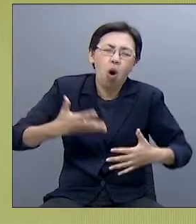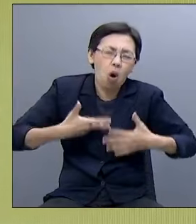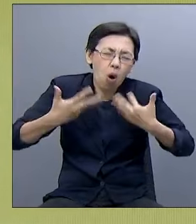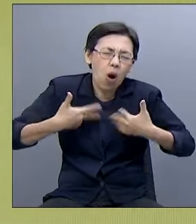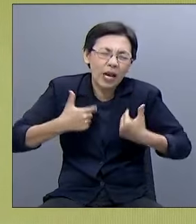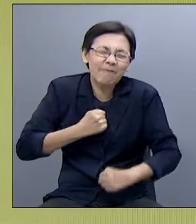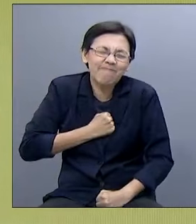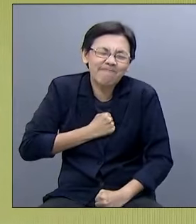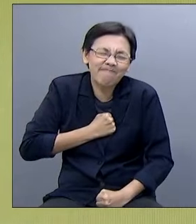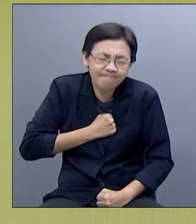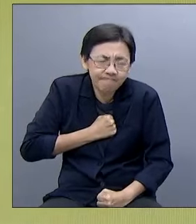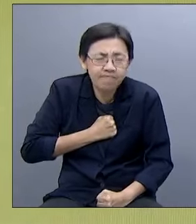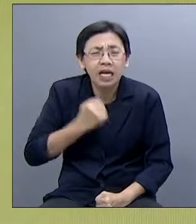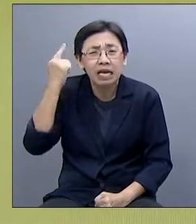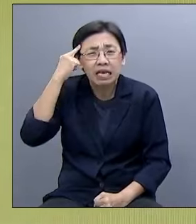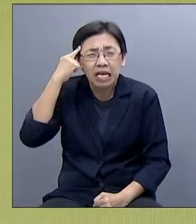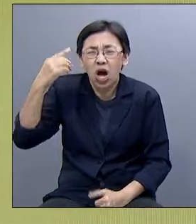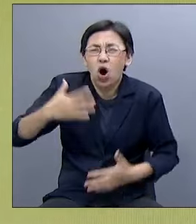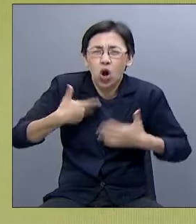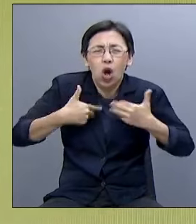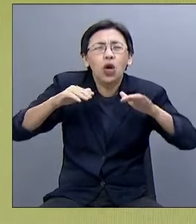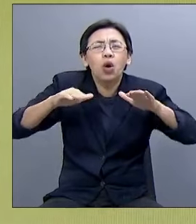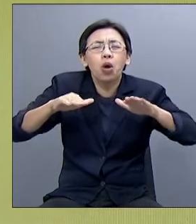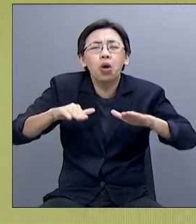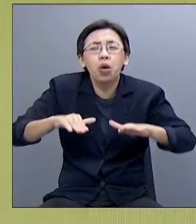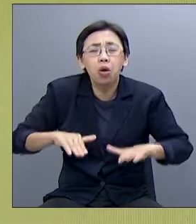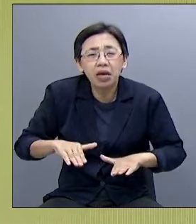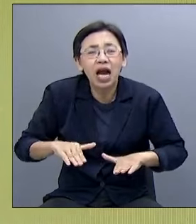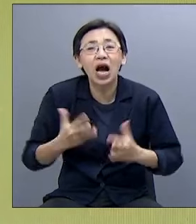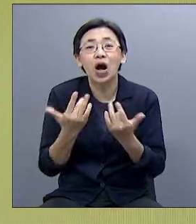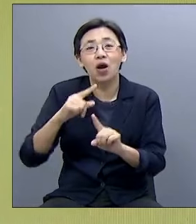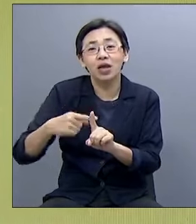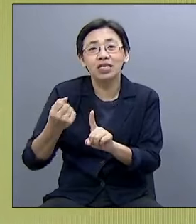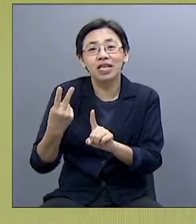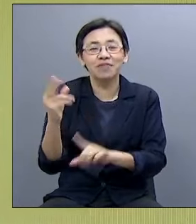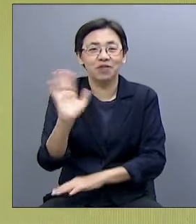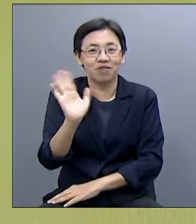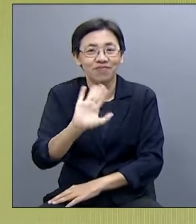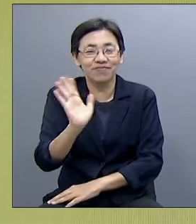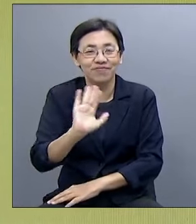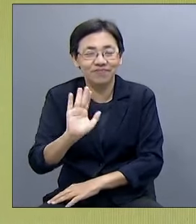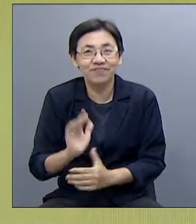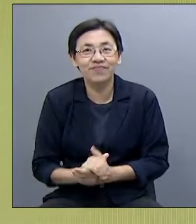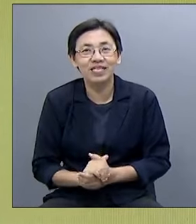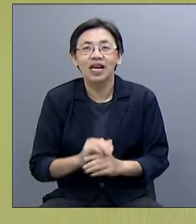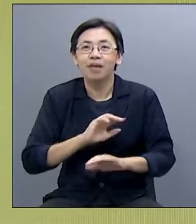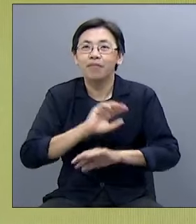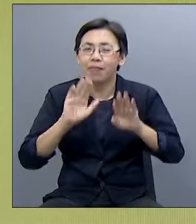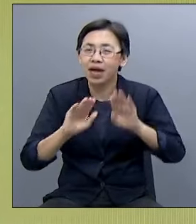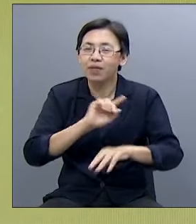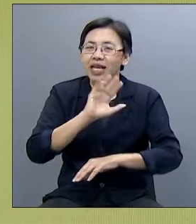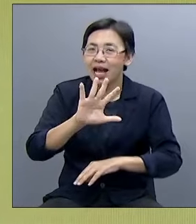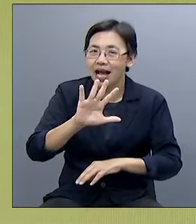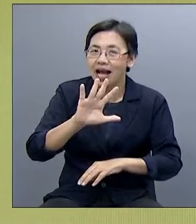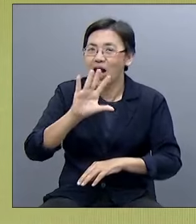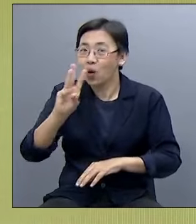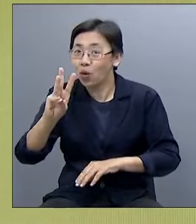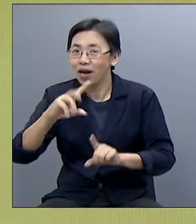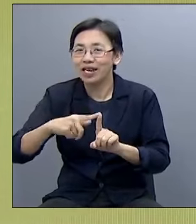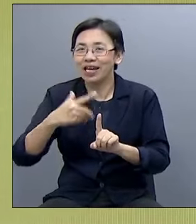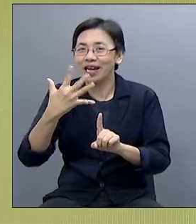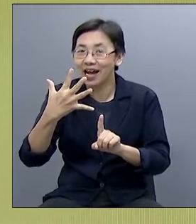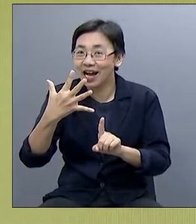าเมื่อไหร่จะดีขึ้นนะคะไม่ต้องรอถึงเดือนมีนาคมนะคะคุณผู้ชมเขาบอกว่าประมาณสักวันที่5ถึง6พฤษภาคม ครับ อ